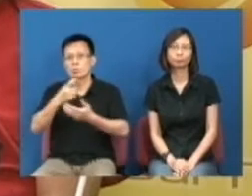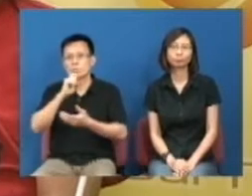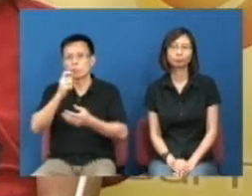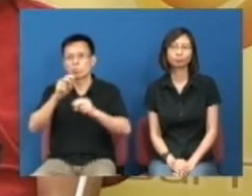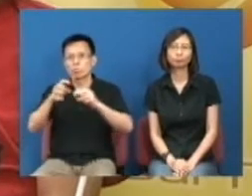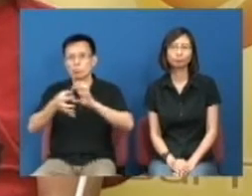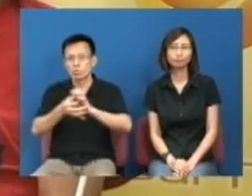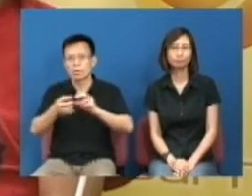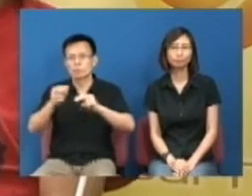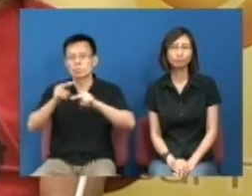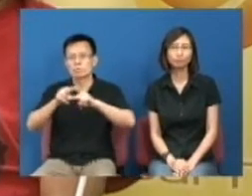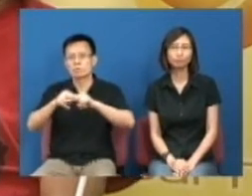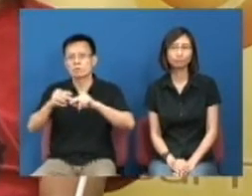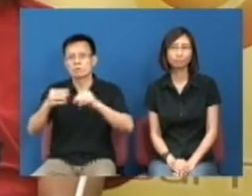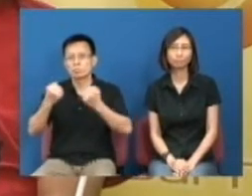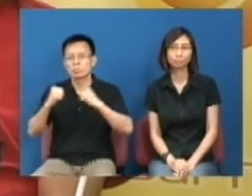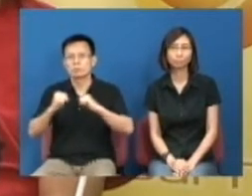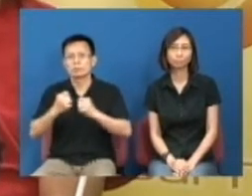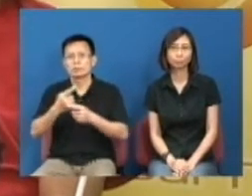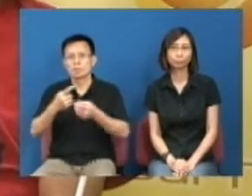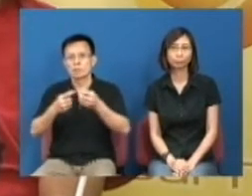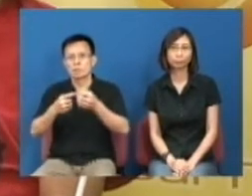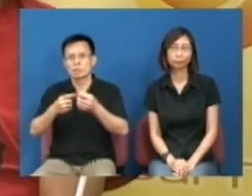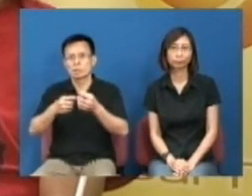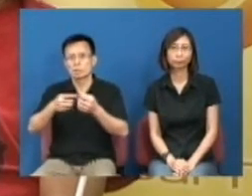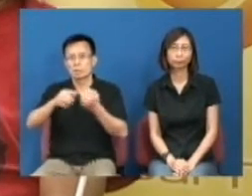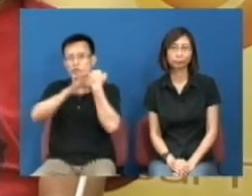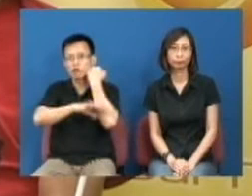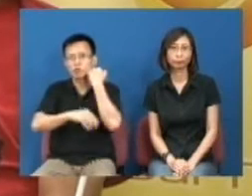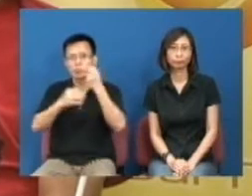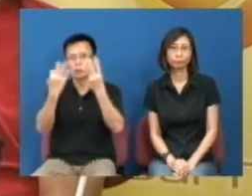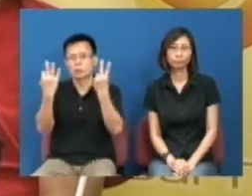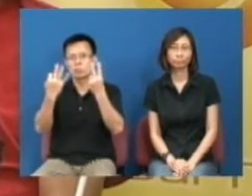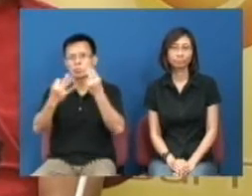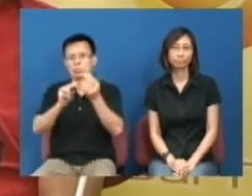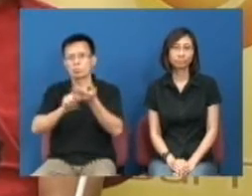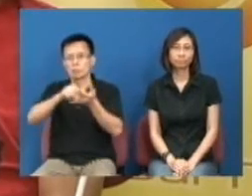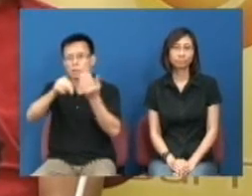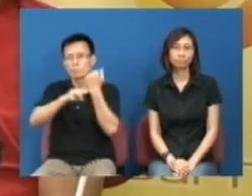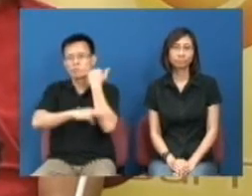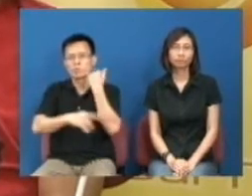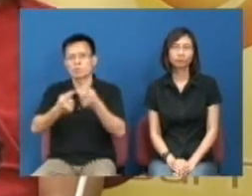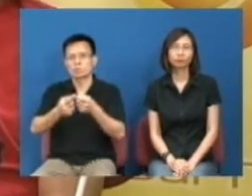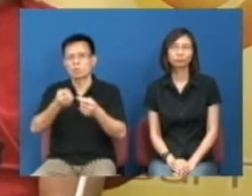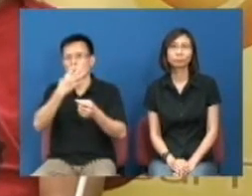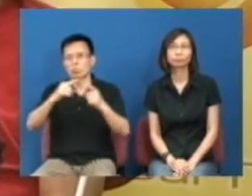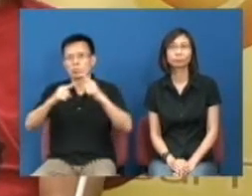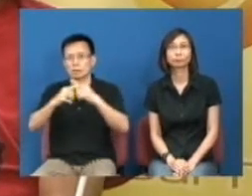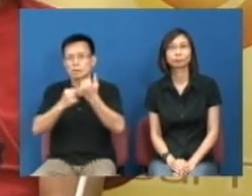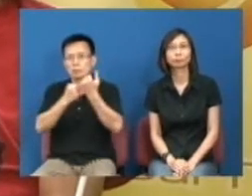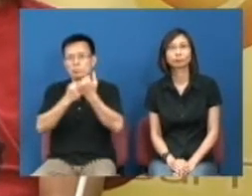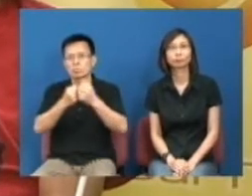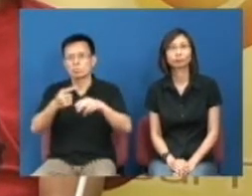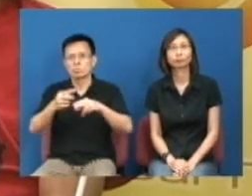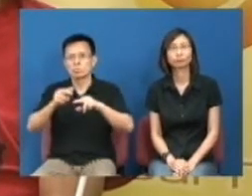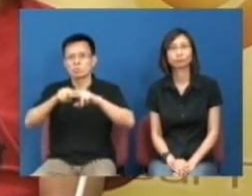國民主運動其中一個最基本嘅問題，就係廿三條嘅立法會將香港人支援國內民主運動、參與